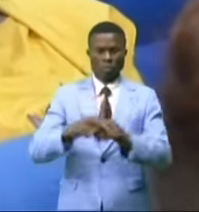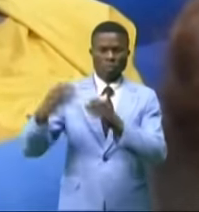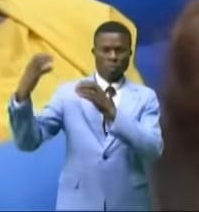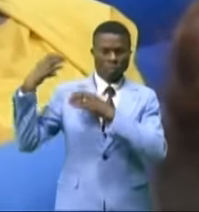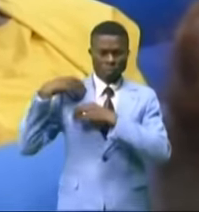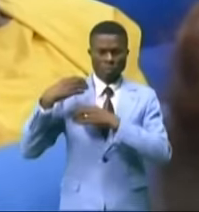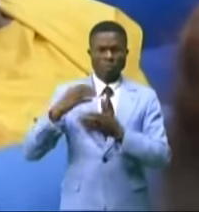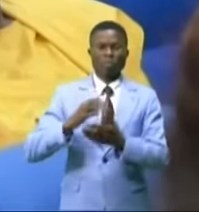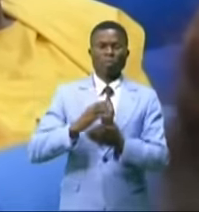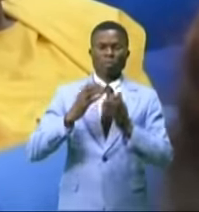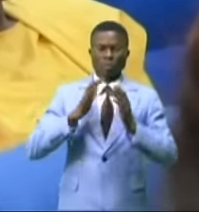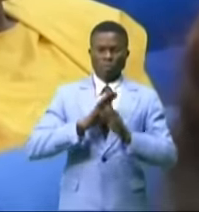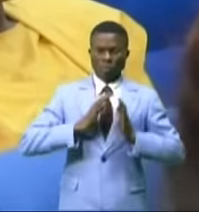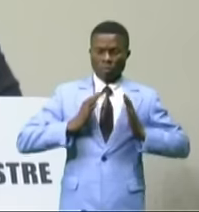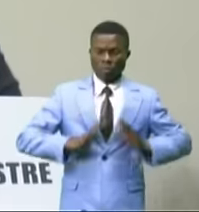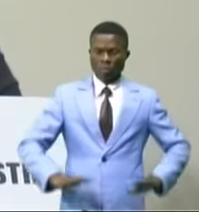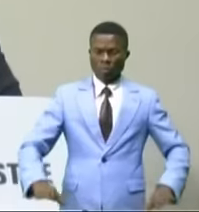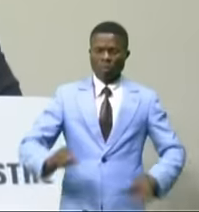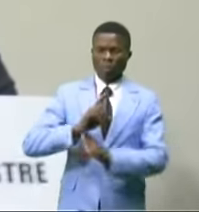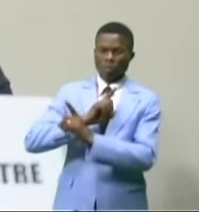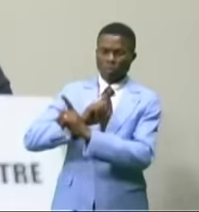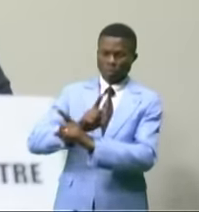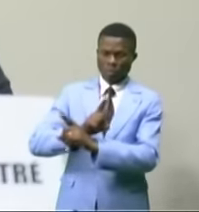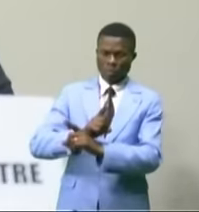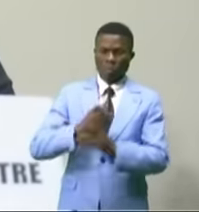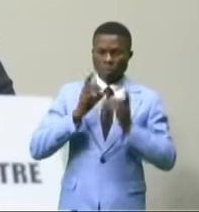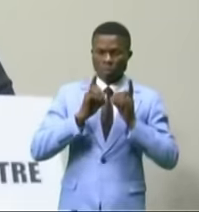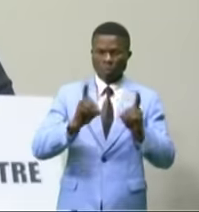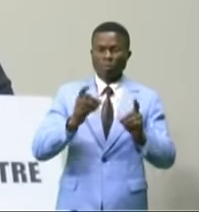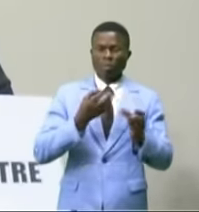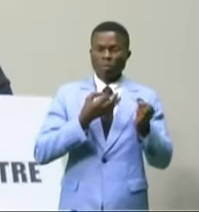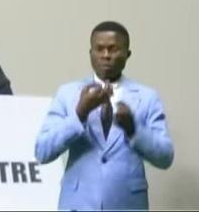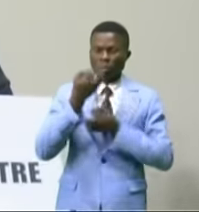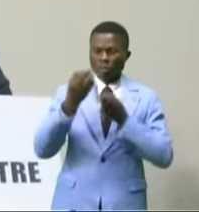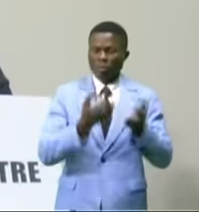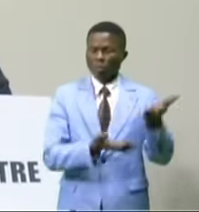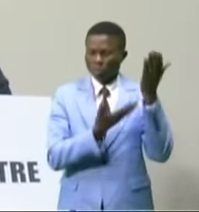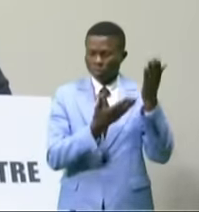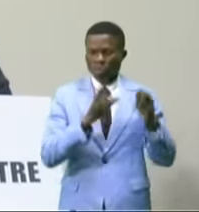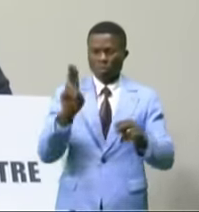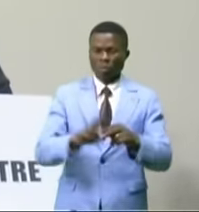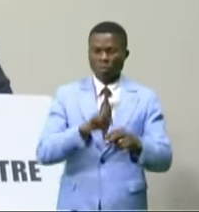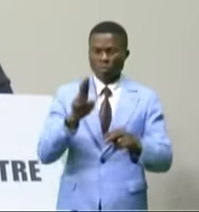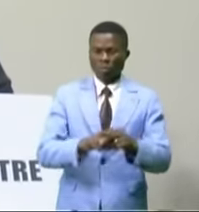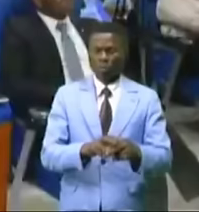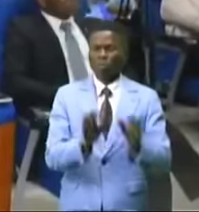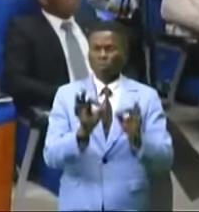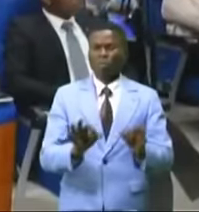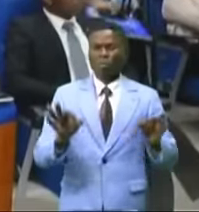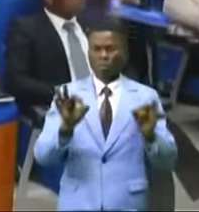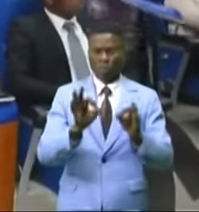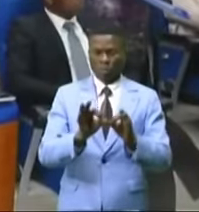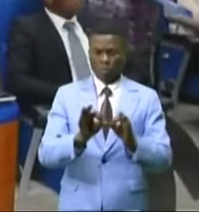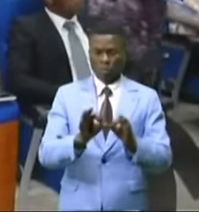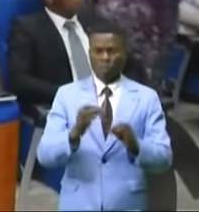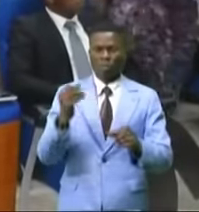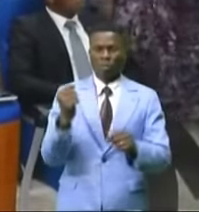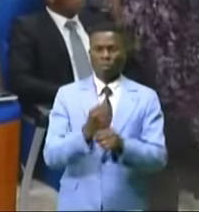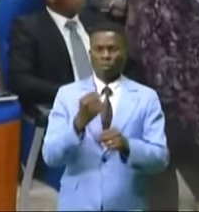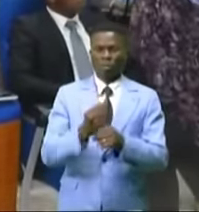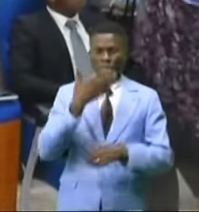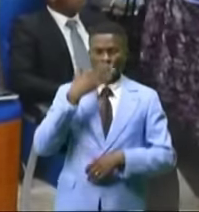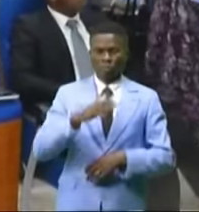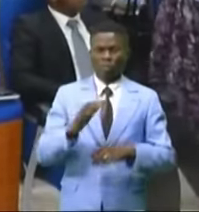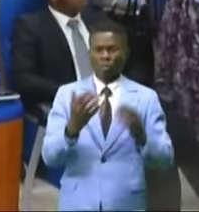hygiène et prévention a, dans son mot, précisé l'importance de l'utilisation appropriée du service de la santé